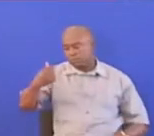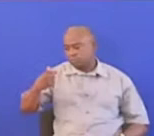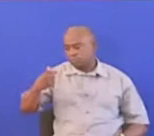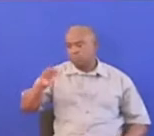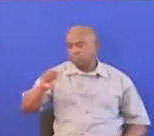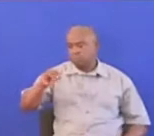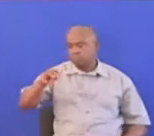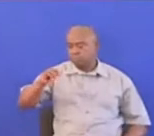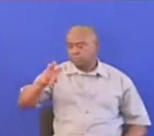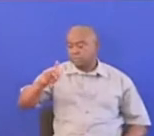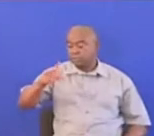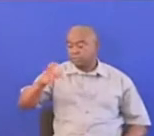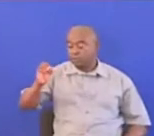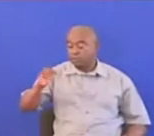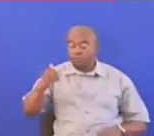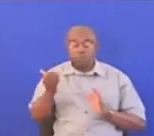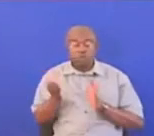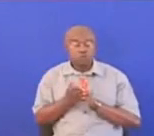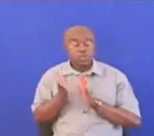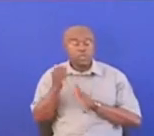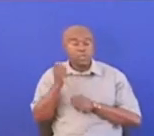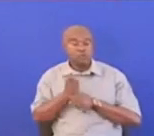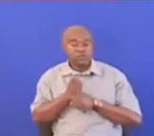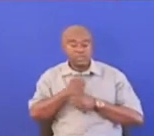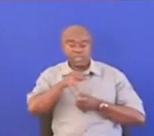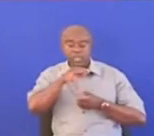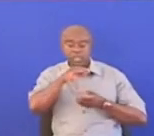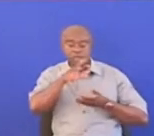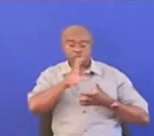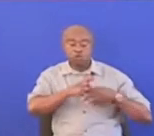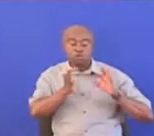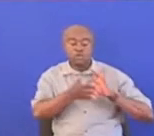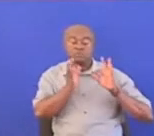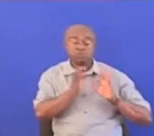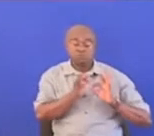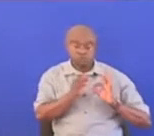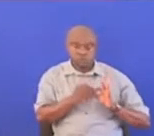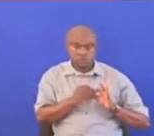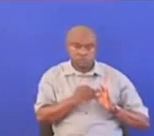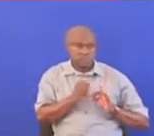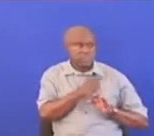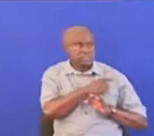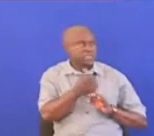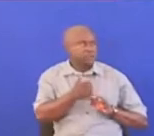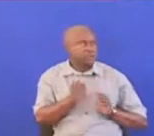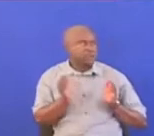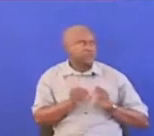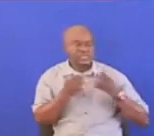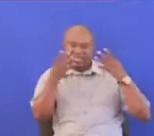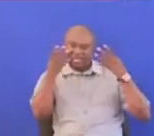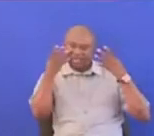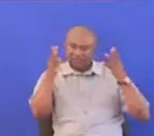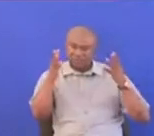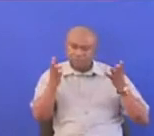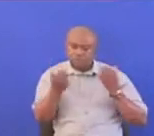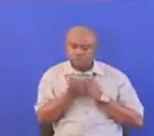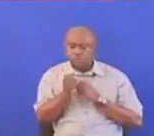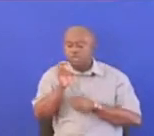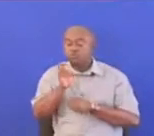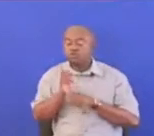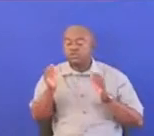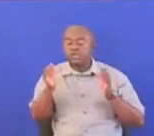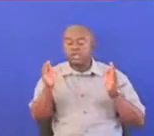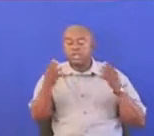serikali kufanya uratibu mzuri, kwa sababu bado ni hifadhi ya misitu, bado tunahitaji kulinda misitu